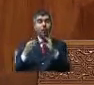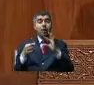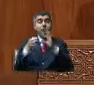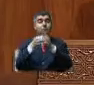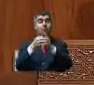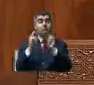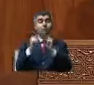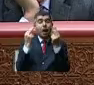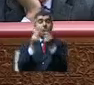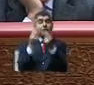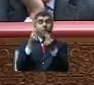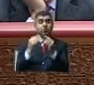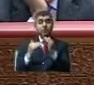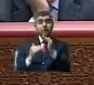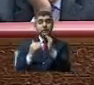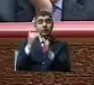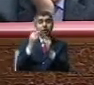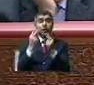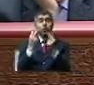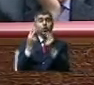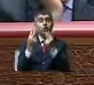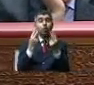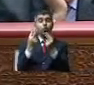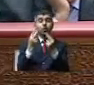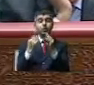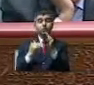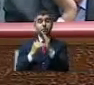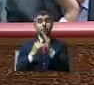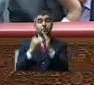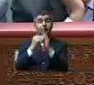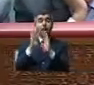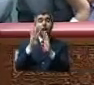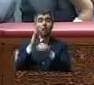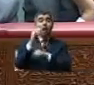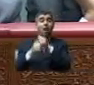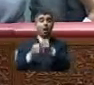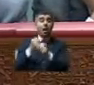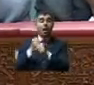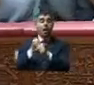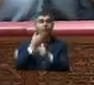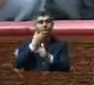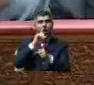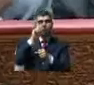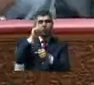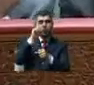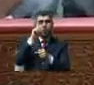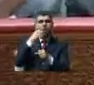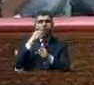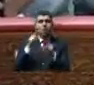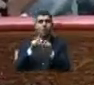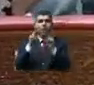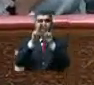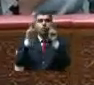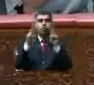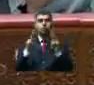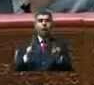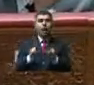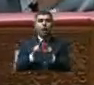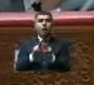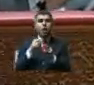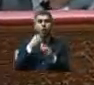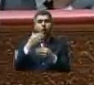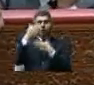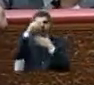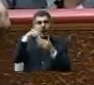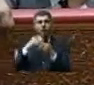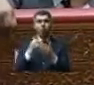الدولي، حيث تحسن ب 22 درجة خلال 4 سنوات الماضية. الحمد لله اليوم ما بقاتش الشهادة كتجيك غير من الداخل،